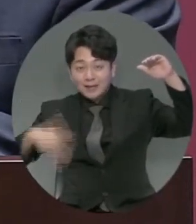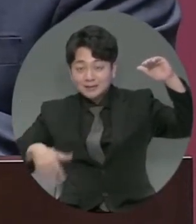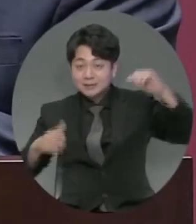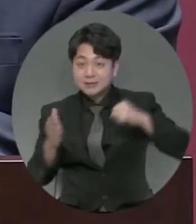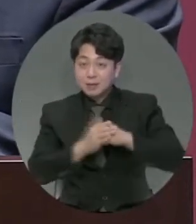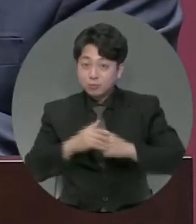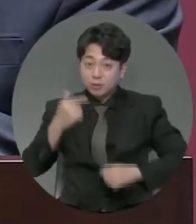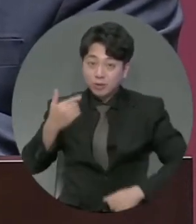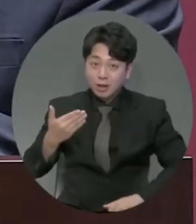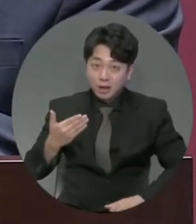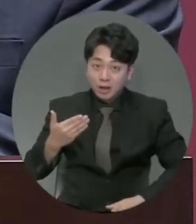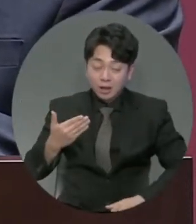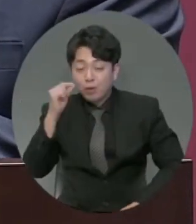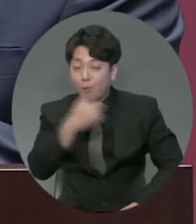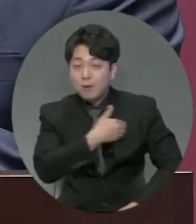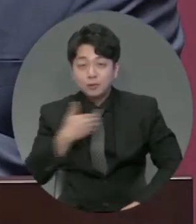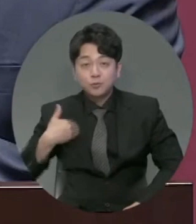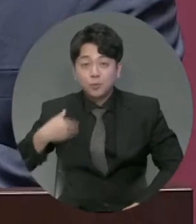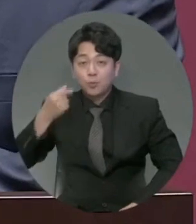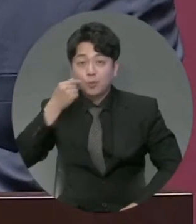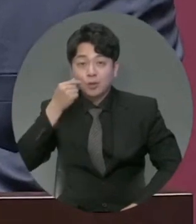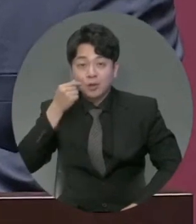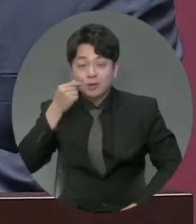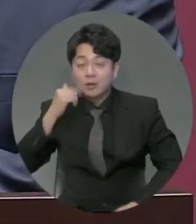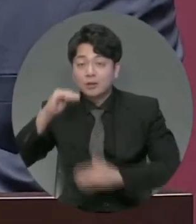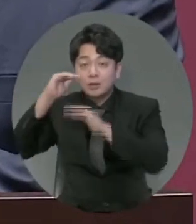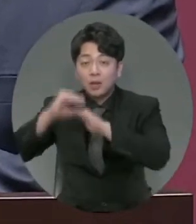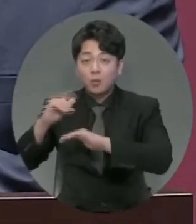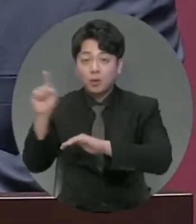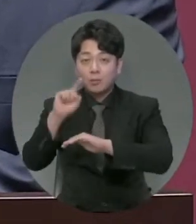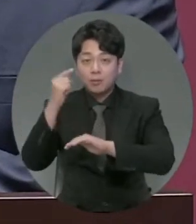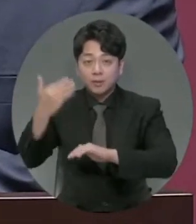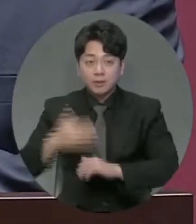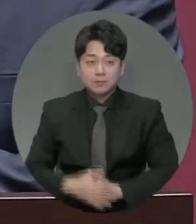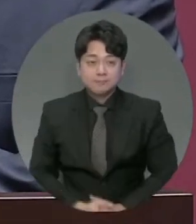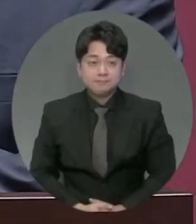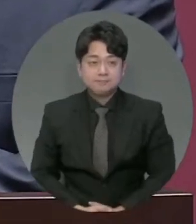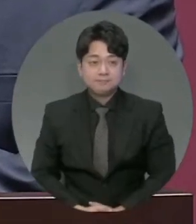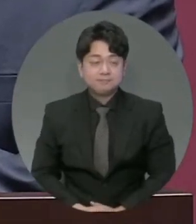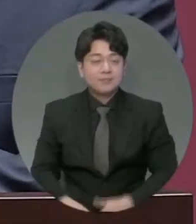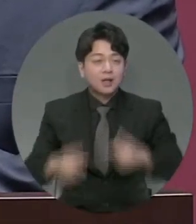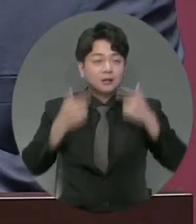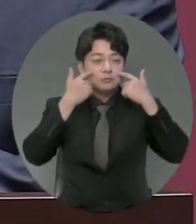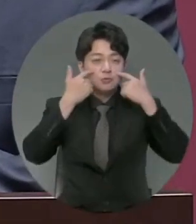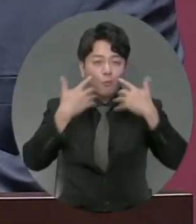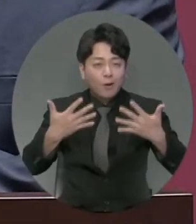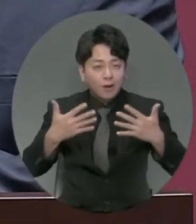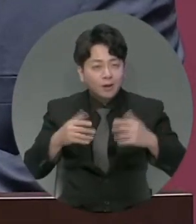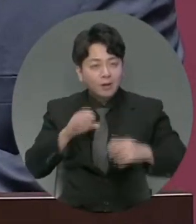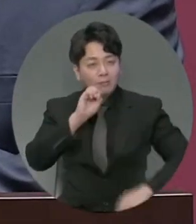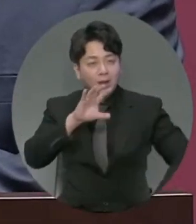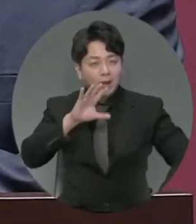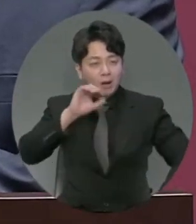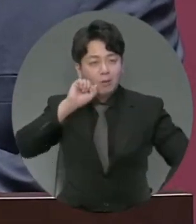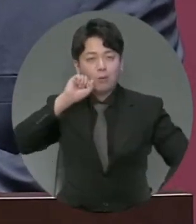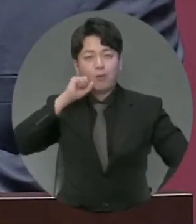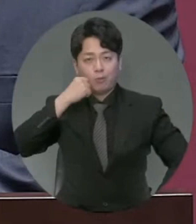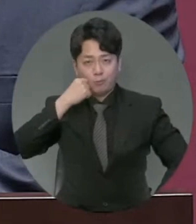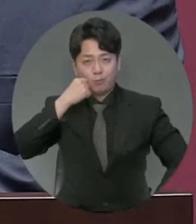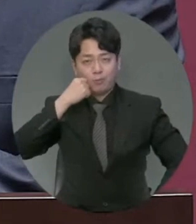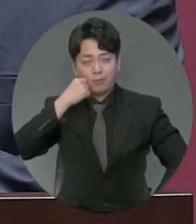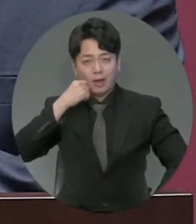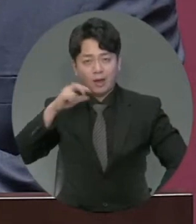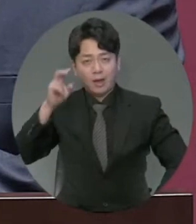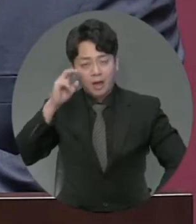충족 못 시킨 분야가 어떤 분야입니까? 글쎄 뭐 정확히 한두 개를 얘기하기는 어렵겠지만 역시